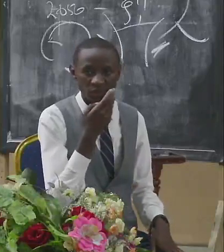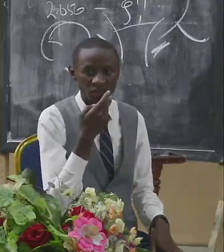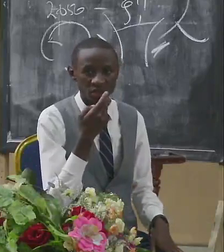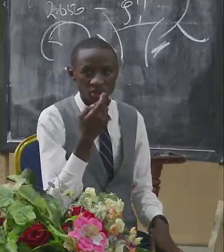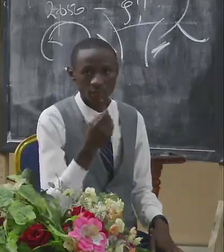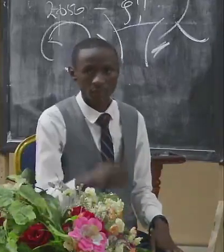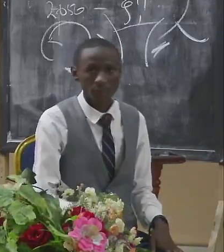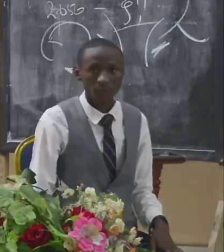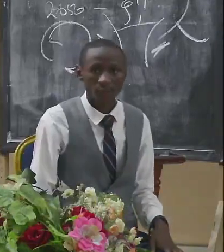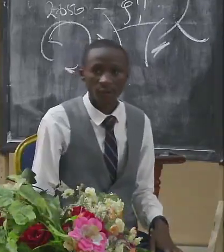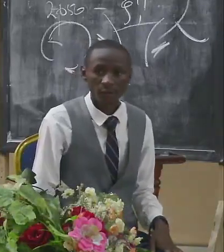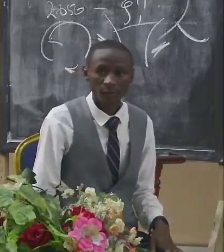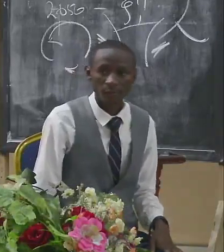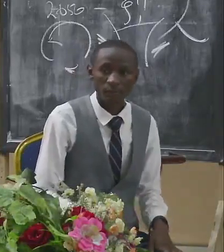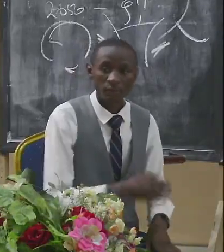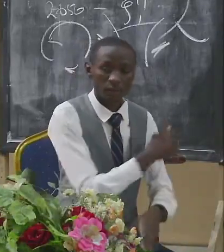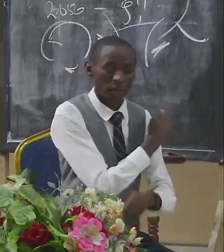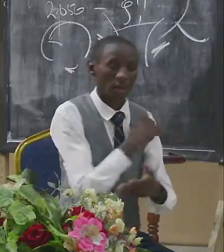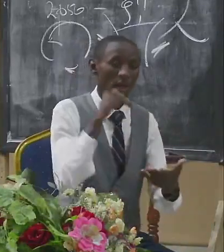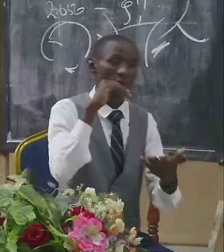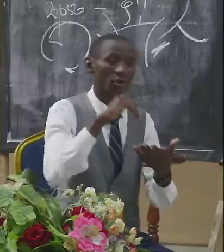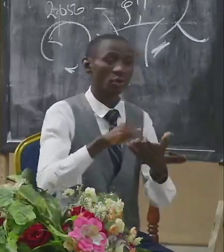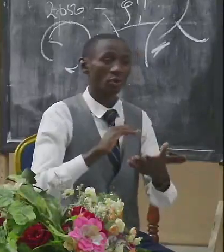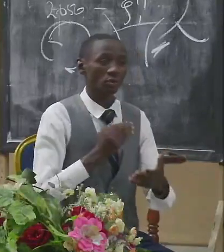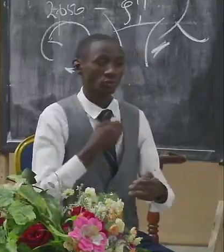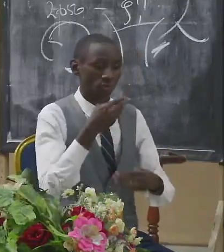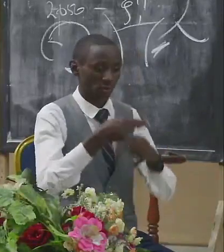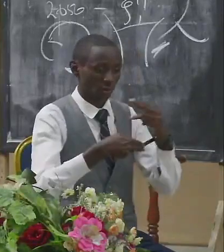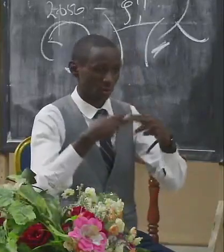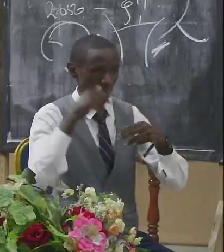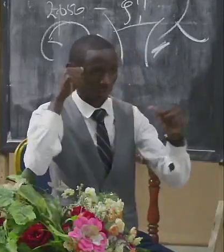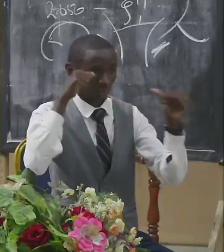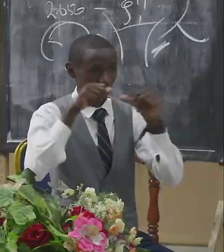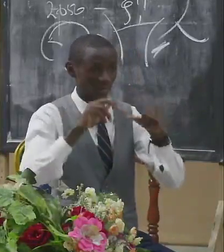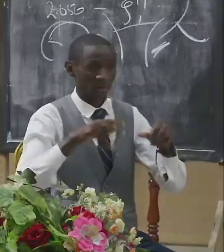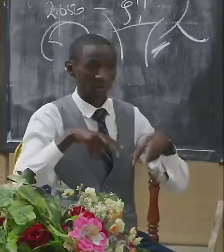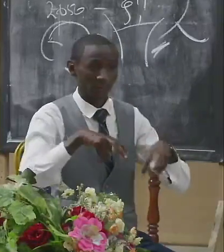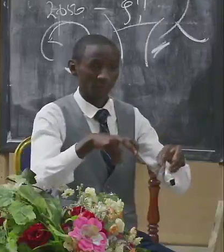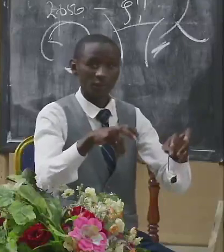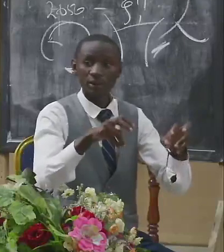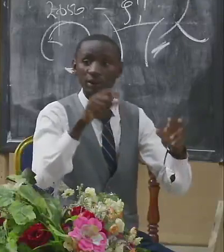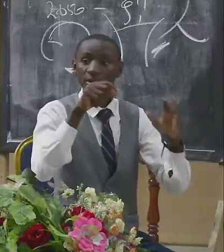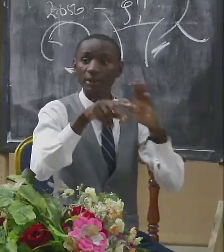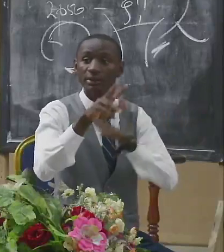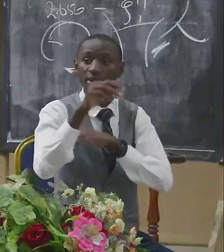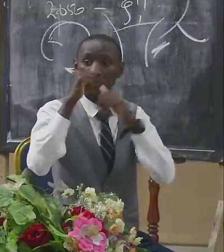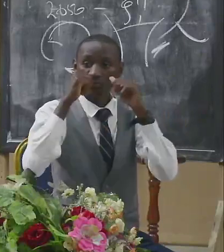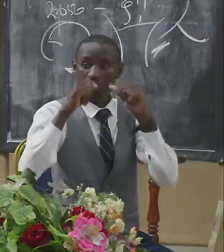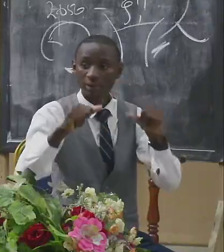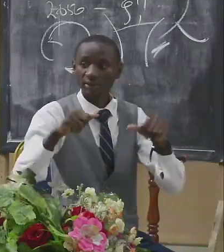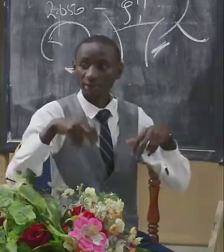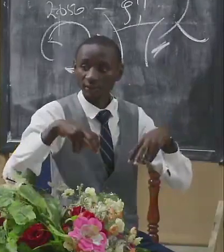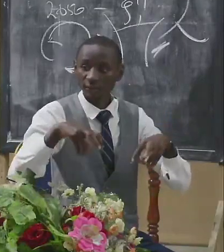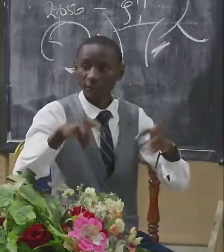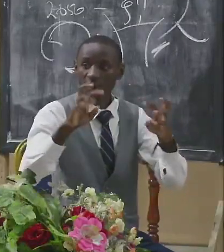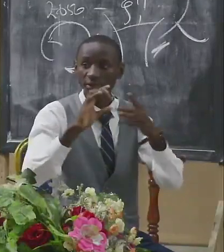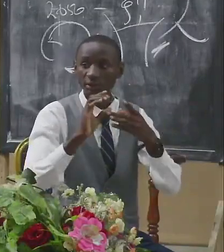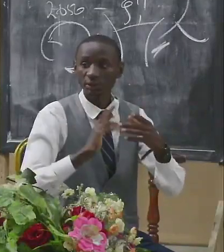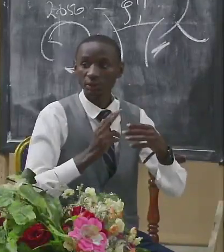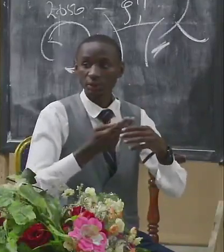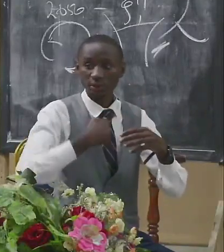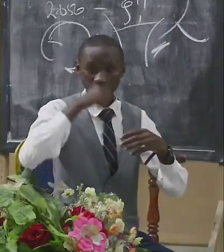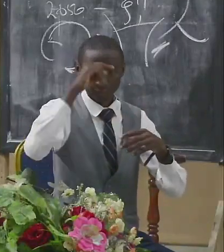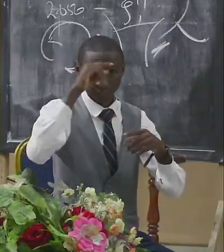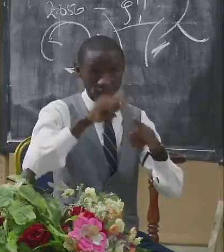Na tu takumbuka safari, Mungu wetu abariki safari ya ndugu yetu major. Que notre Dieu bénisse le